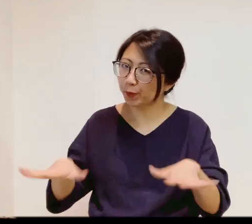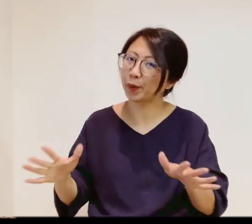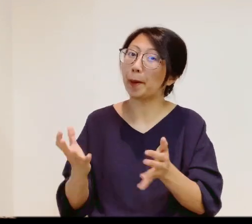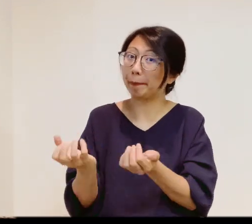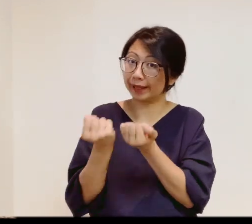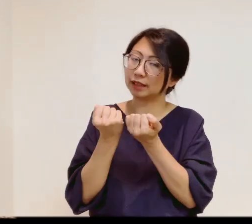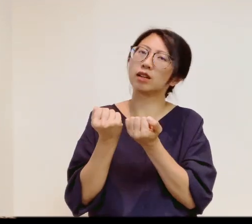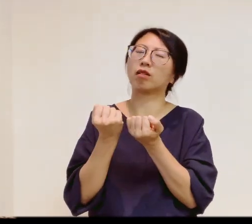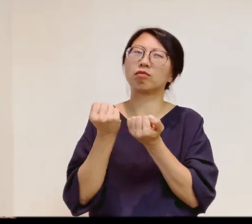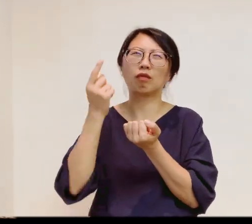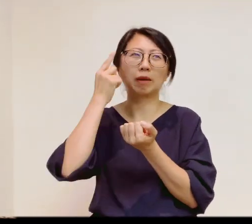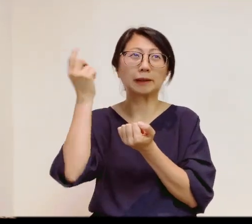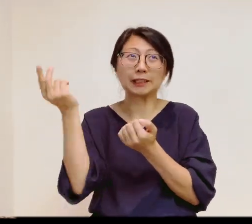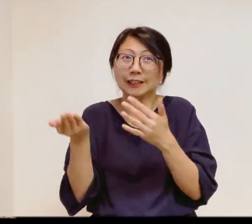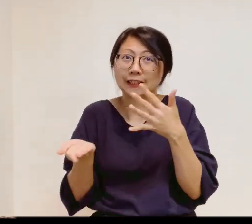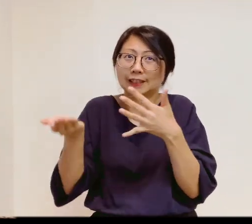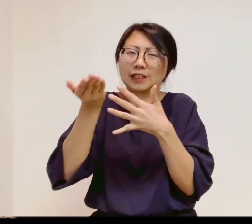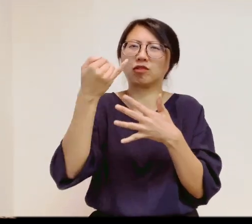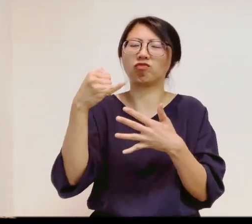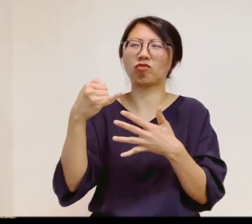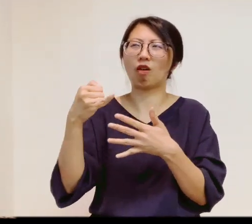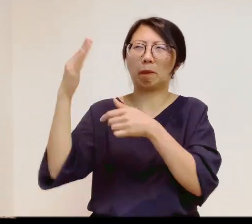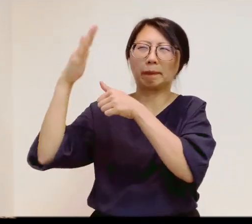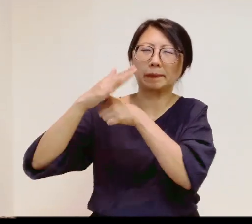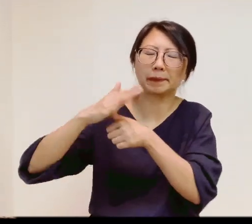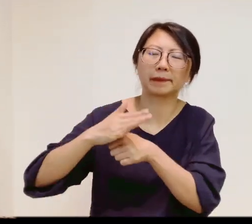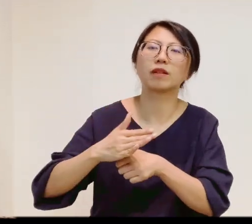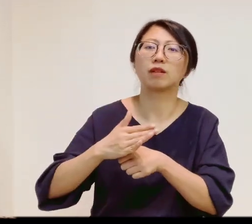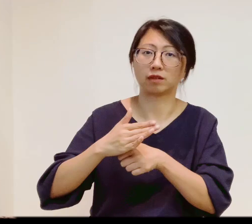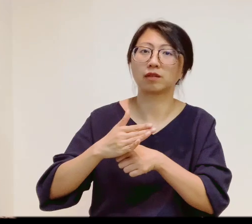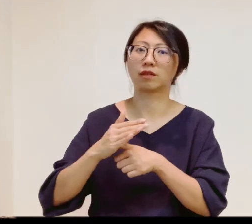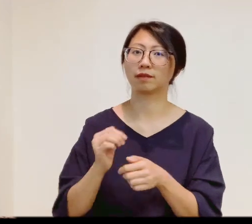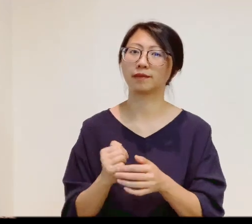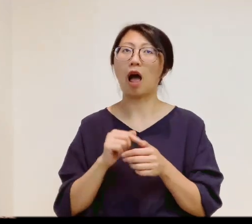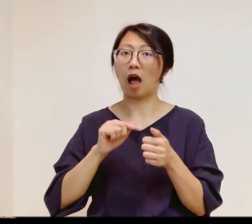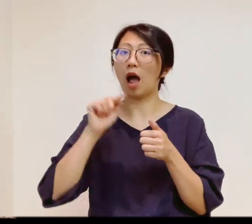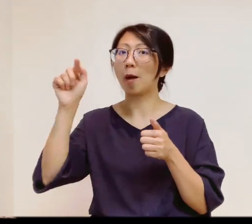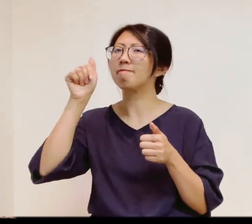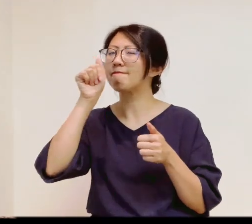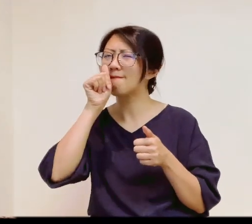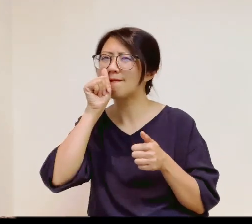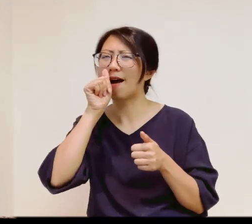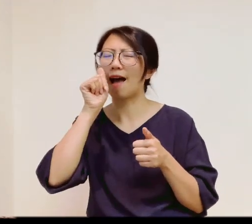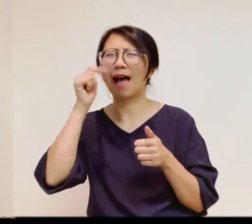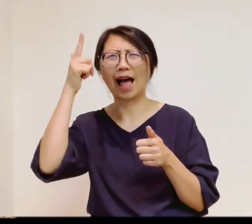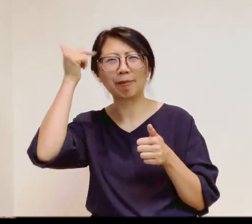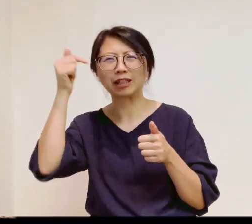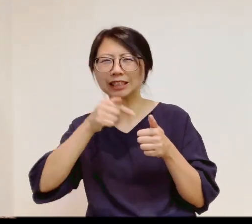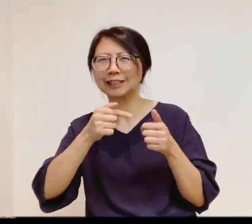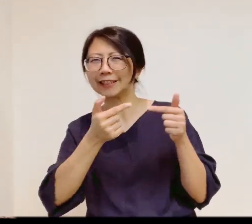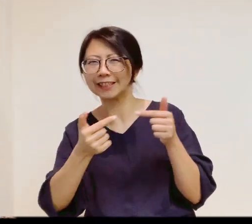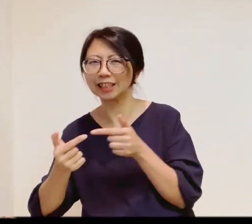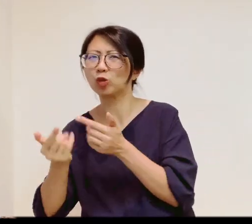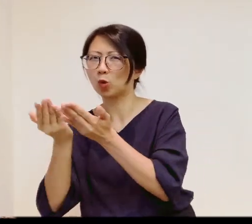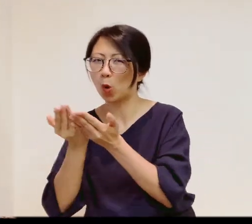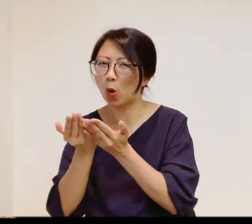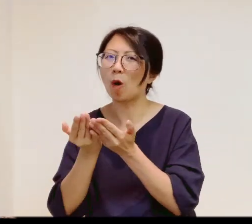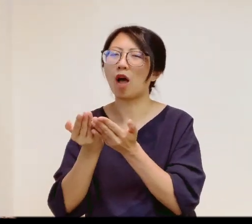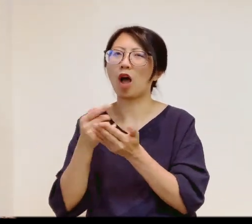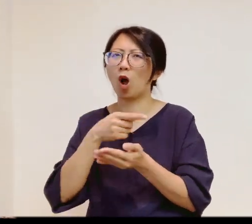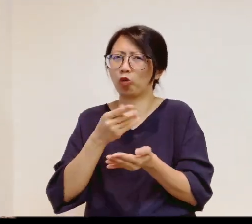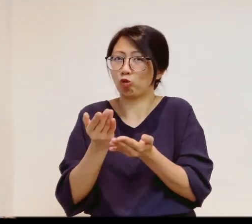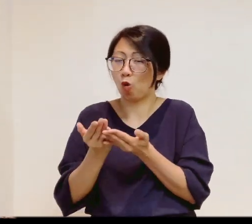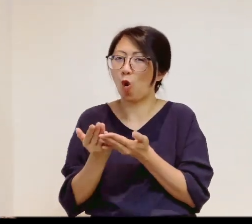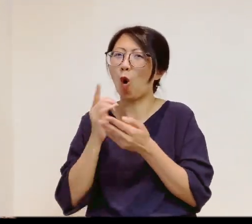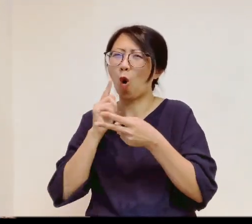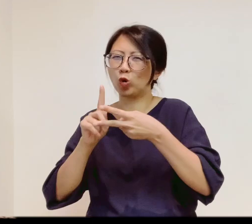佢想再讀嘅話咧，當時就遇見咗呢啲即係對猶太人嘅壓迫咧，佢連讀書都冇得讀。咁佢爸爸為咗希望佢能夠再讀